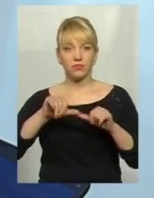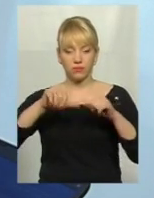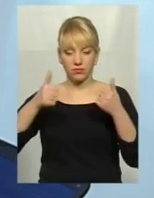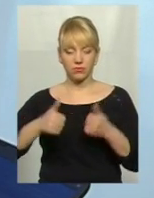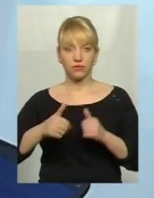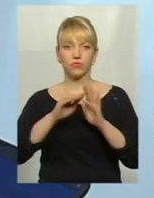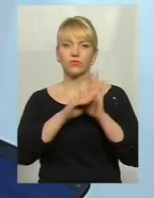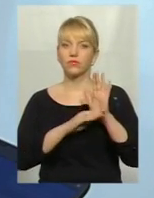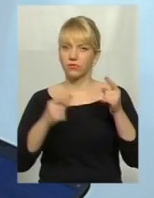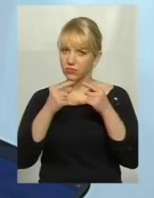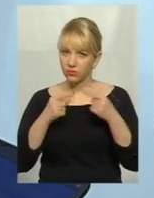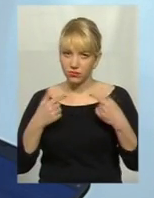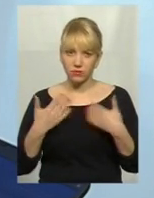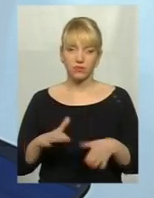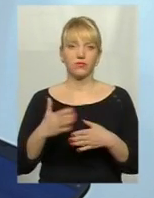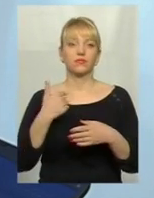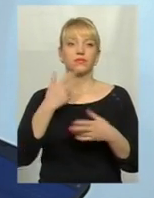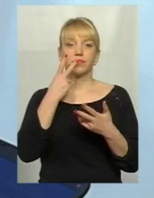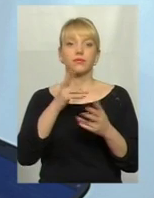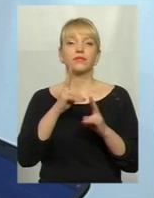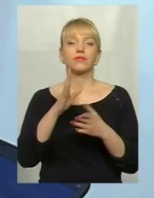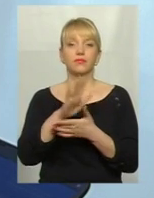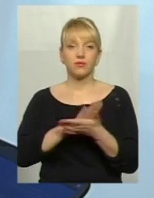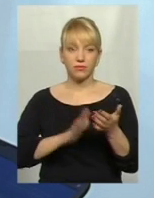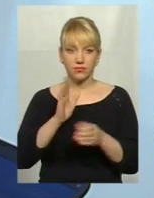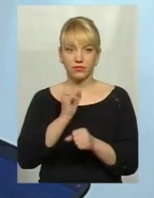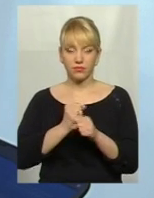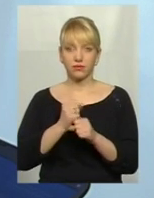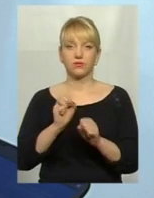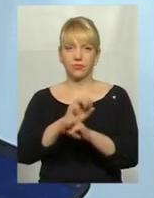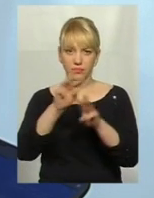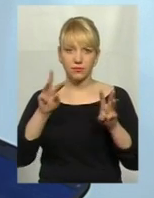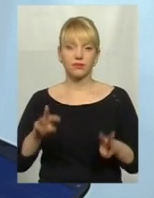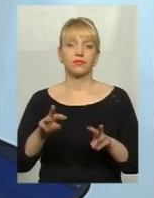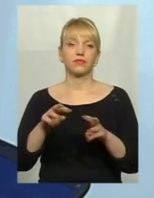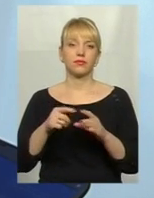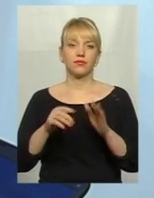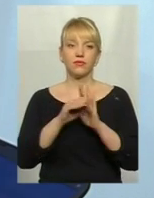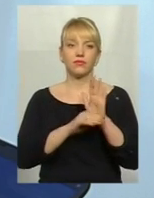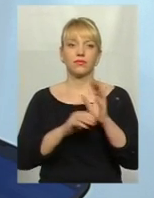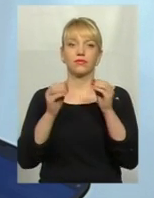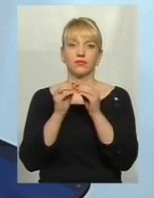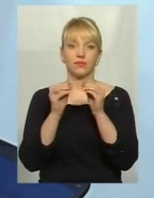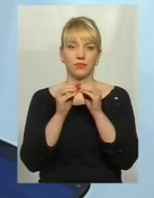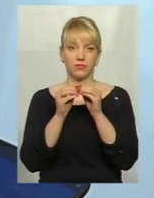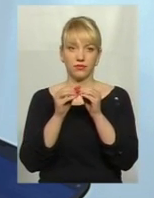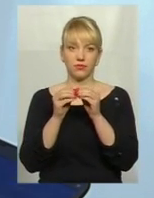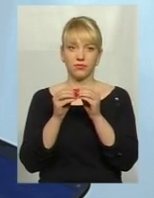структура визначена. Ми бачимо, як ми будемо працювати. Забезпечити структуру 10